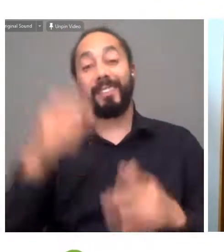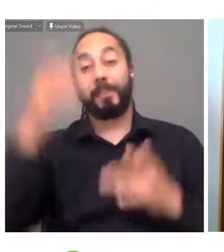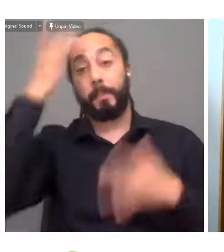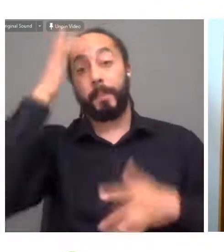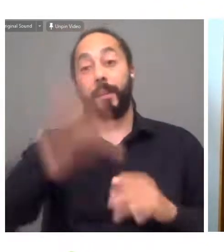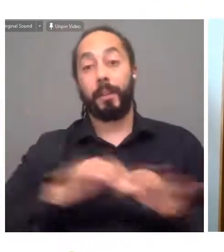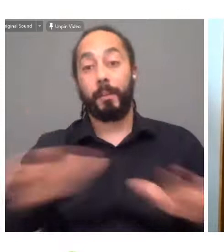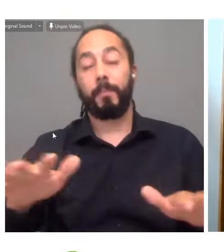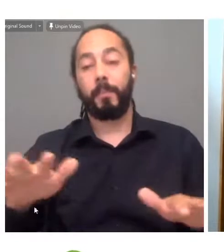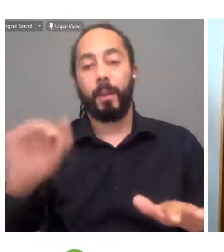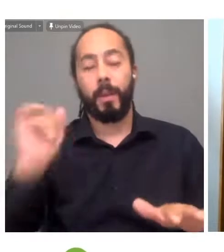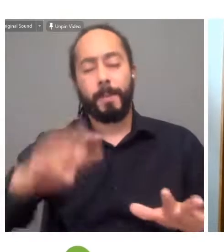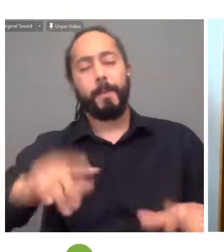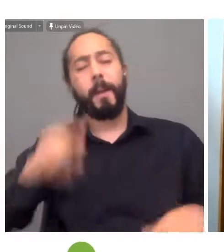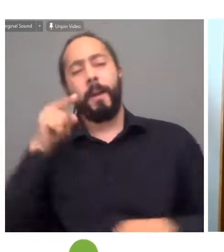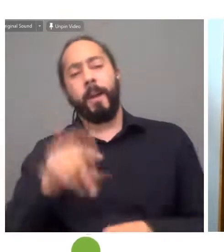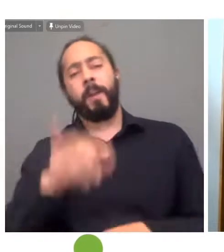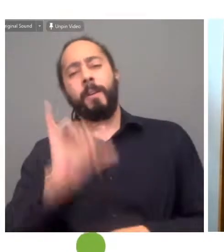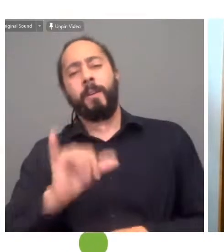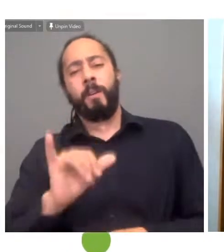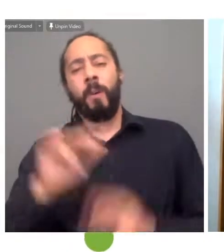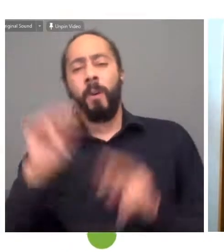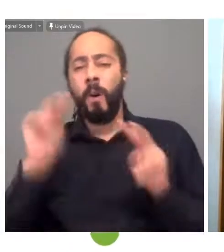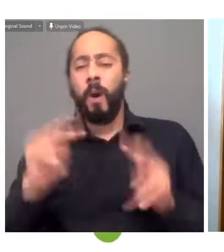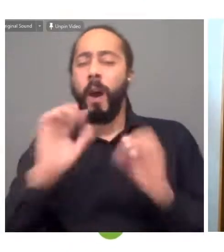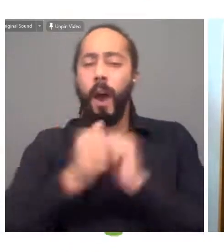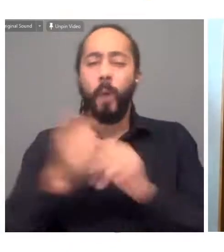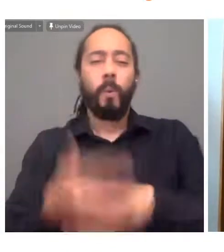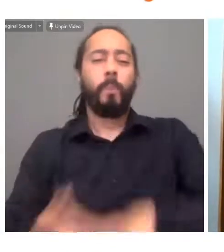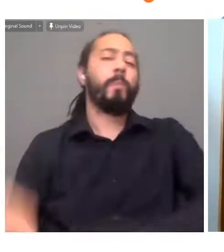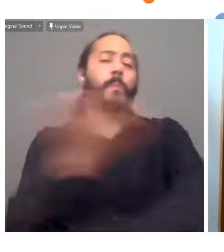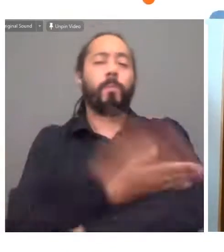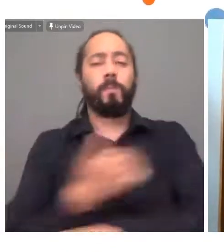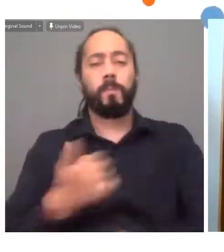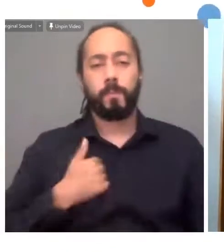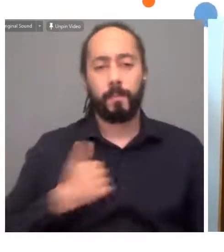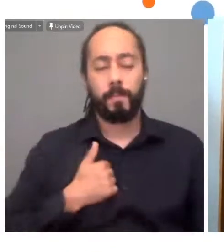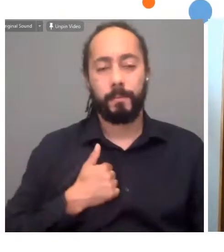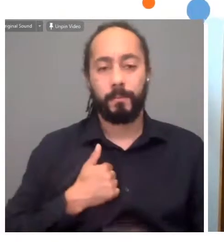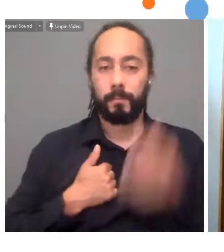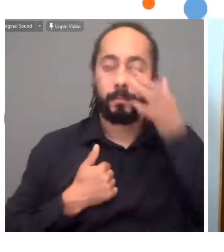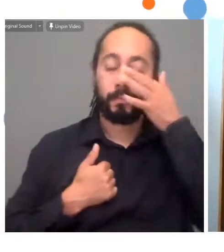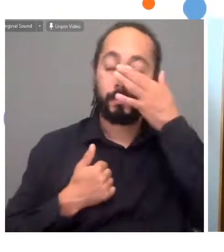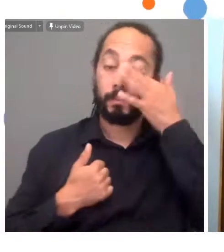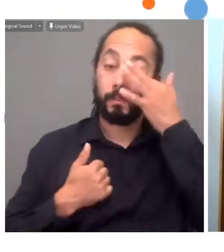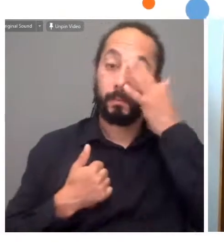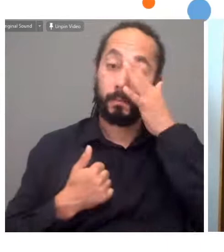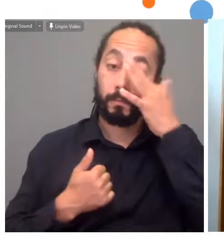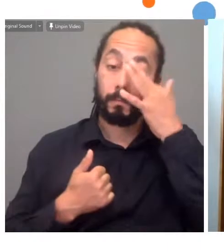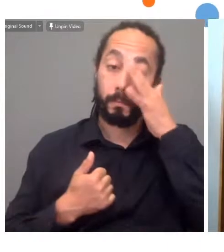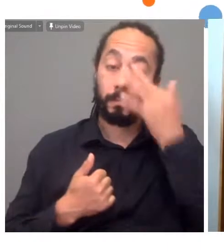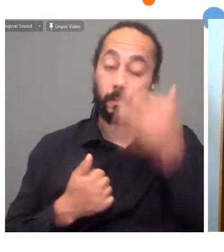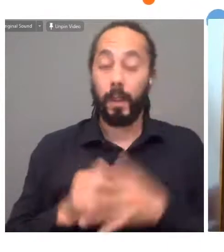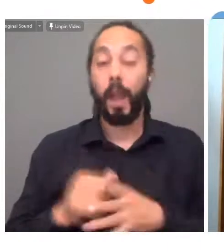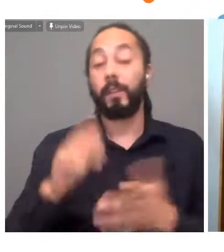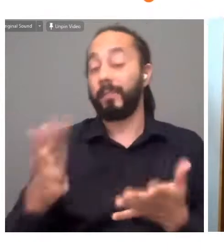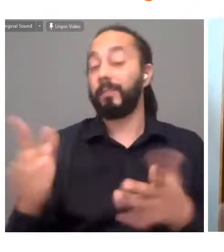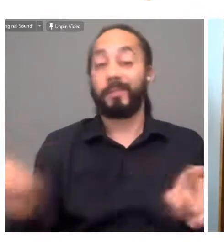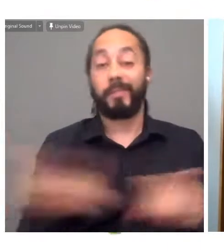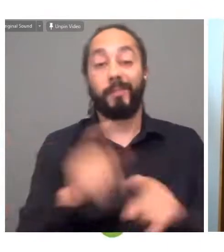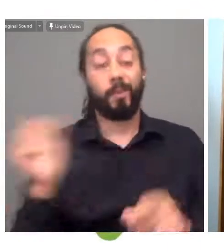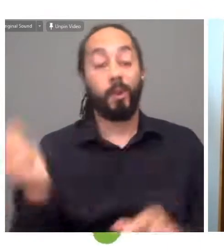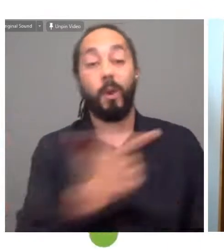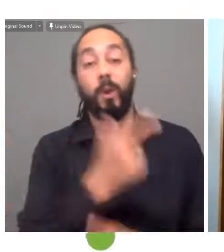côté pour regarder ce genre de mécanisme-là. Bon, après ça, c'est pas simple parce que de façon générale, c'est du ressort